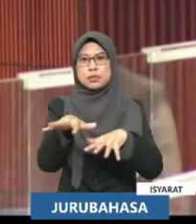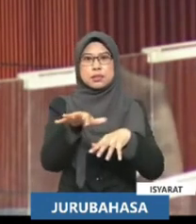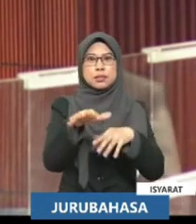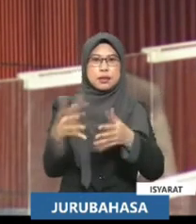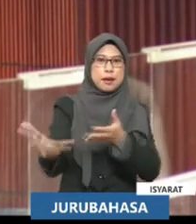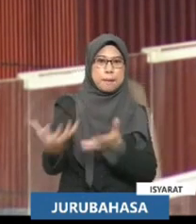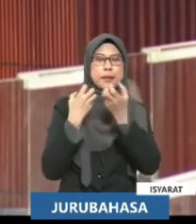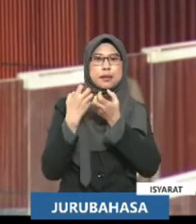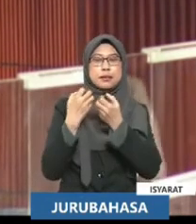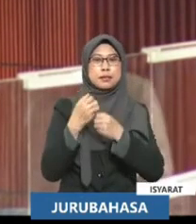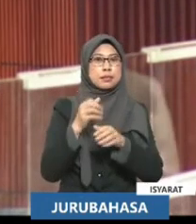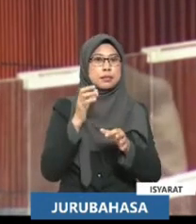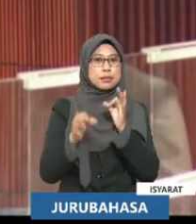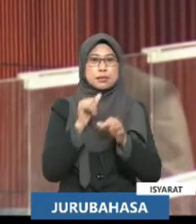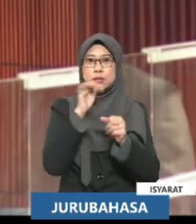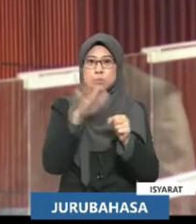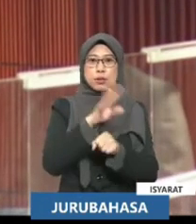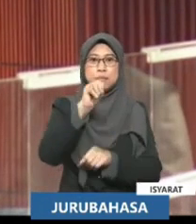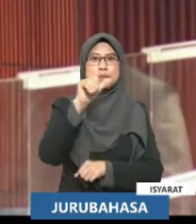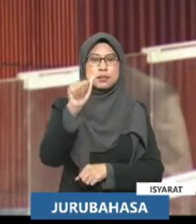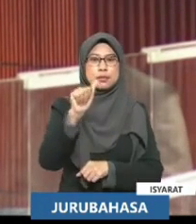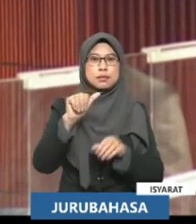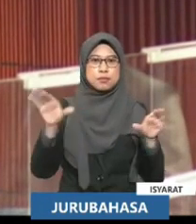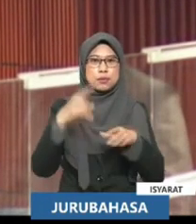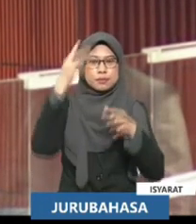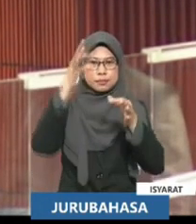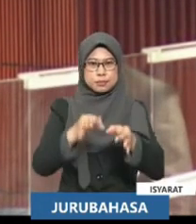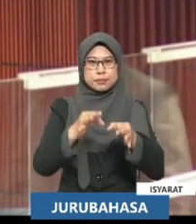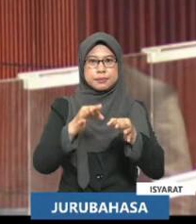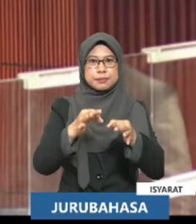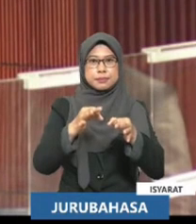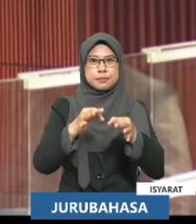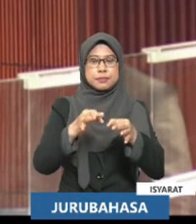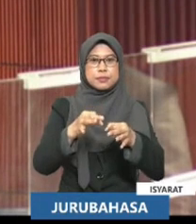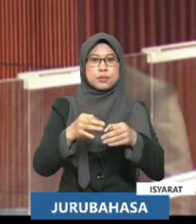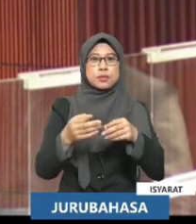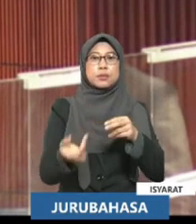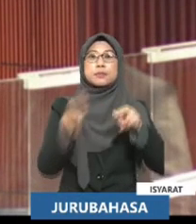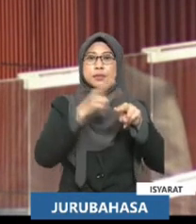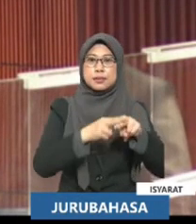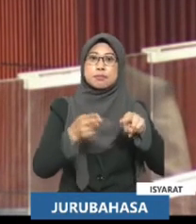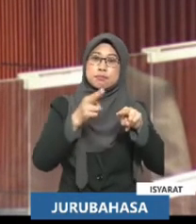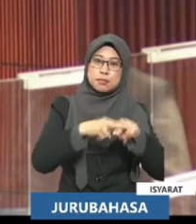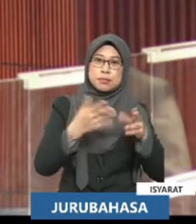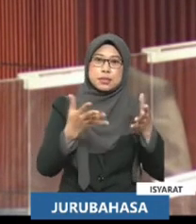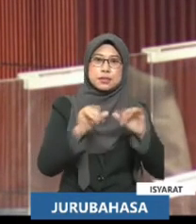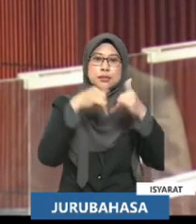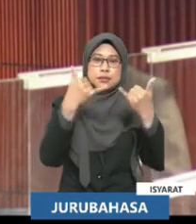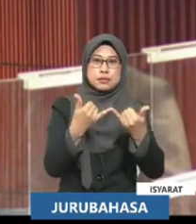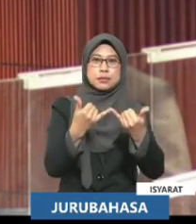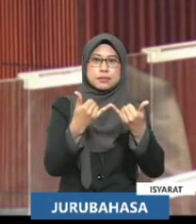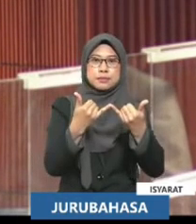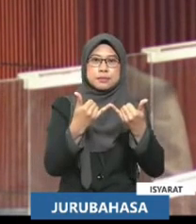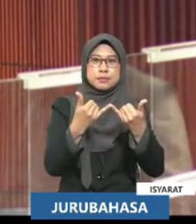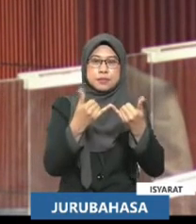mengurangkan ataupun mencegah kalau berlakunya banjir kilat dan sebagainya tetapi itu tidak boleh menampung bagi kawasan